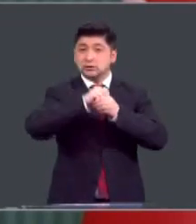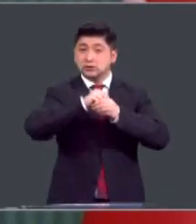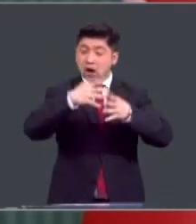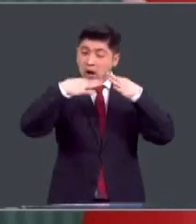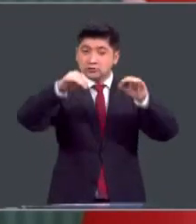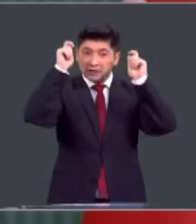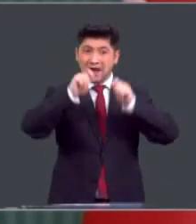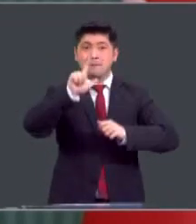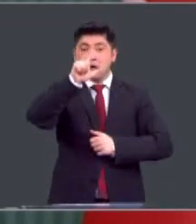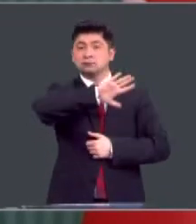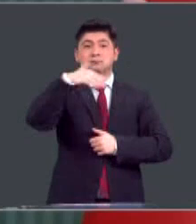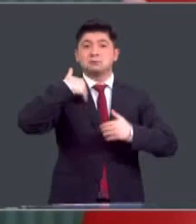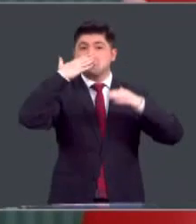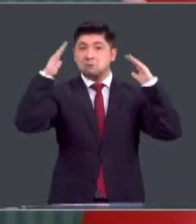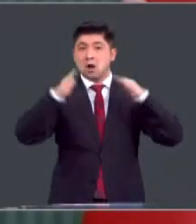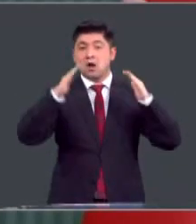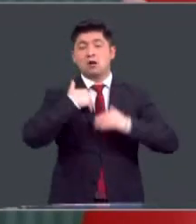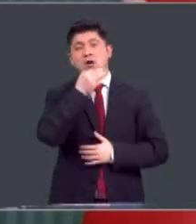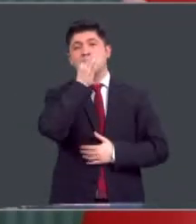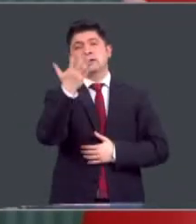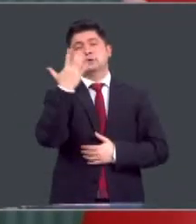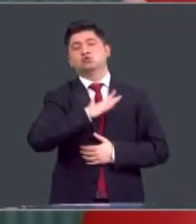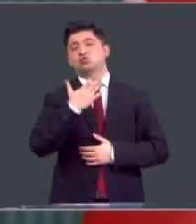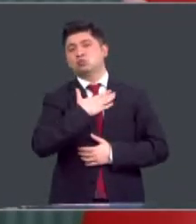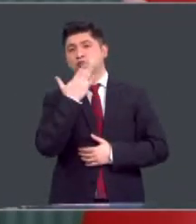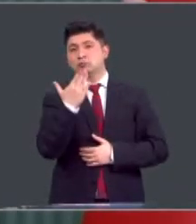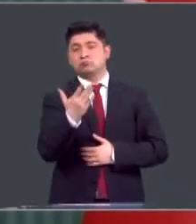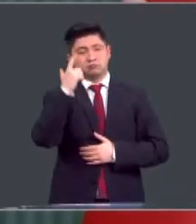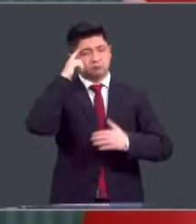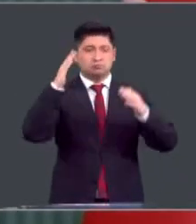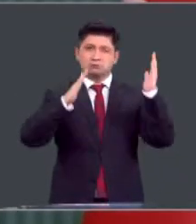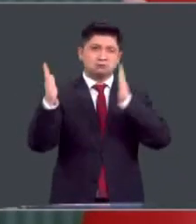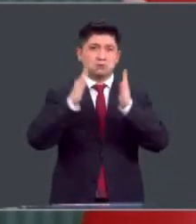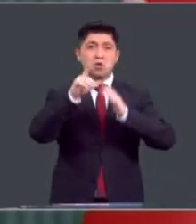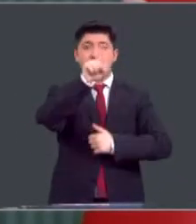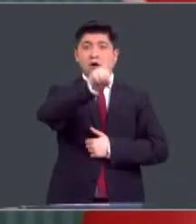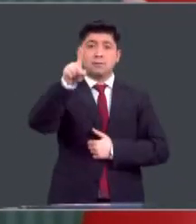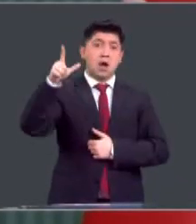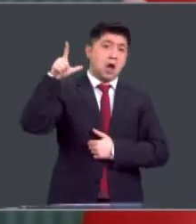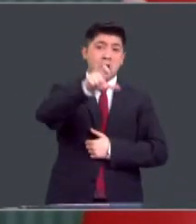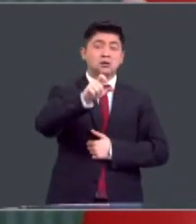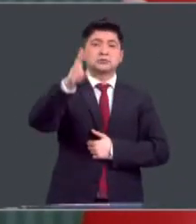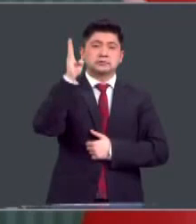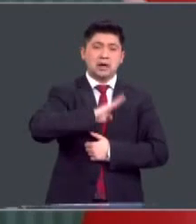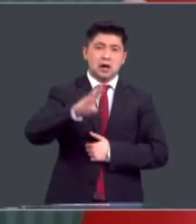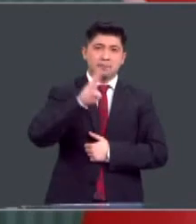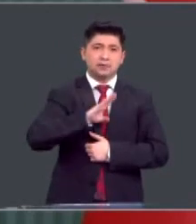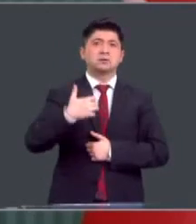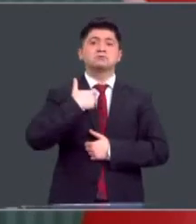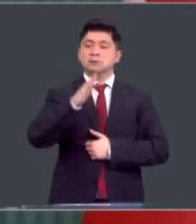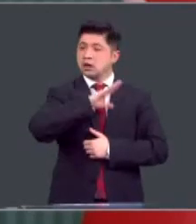göstermelerini beklediğimizi belirtmek istiyorum yaklaşık 10 bir aydır sabırla ve